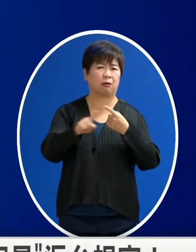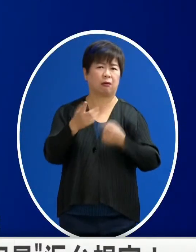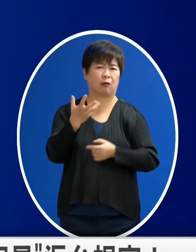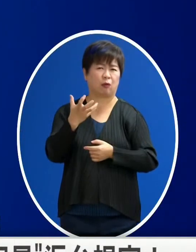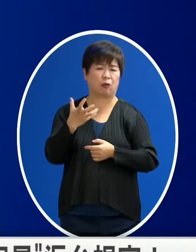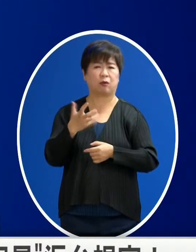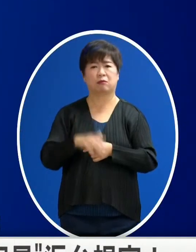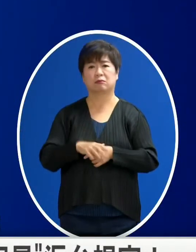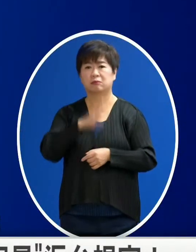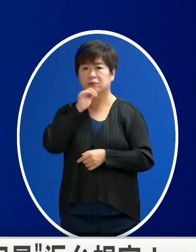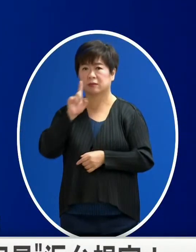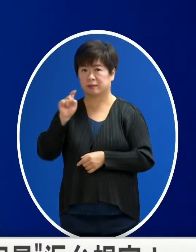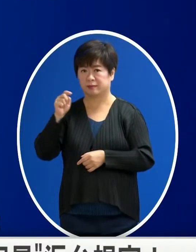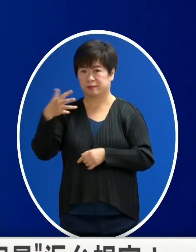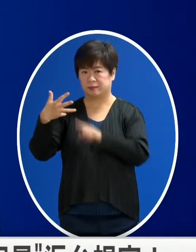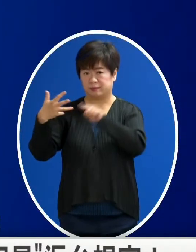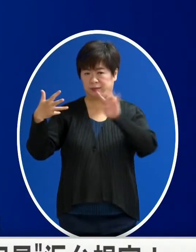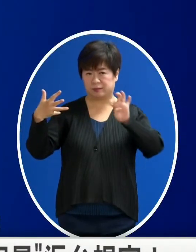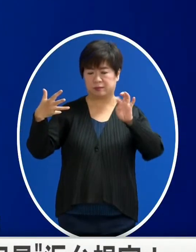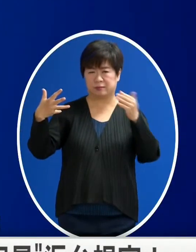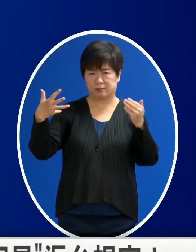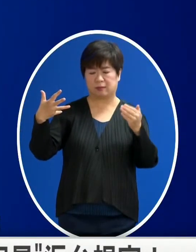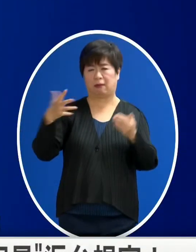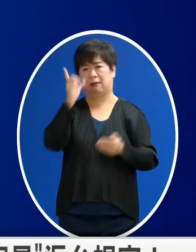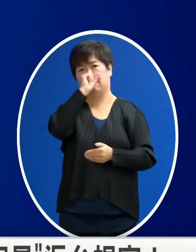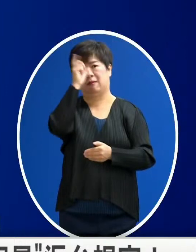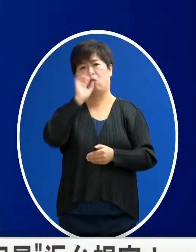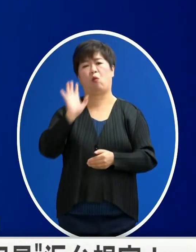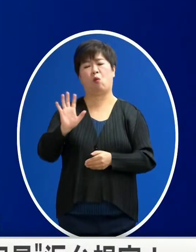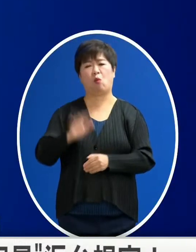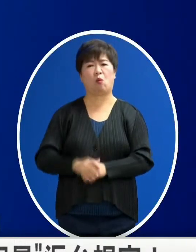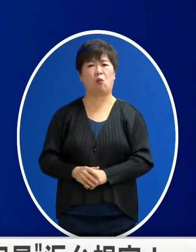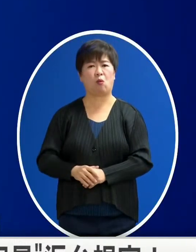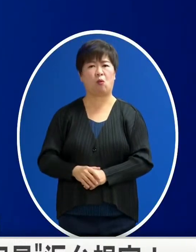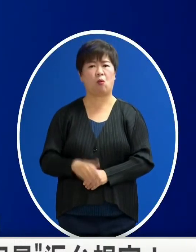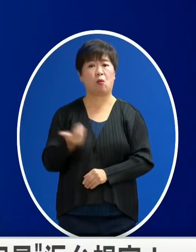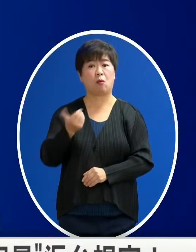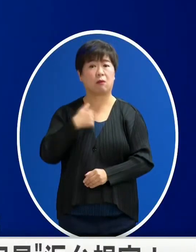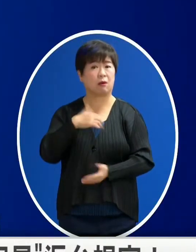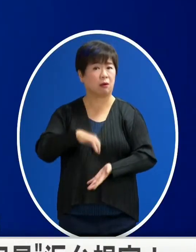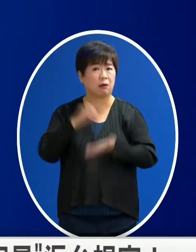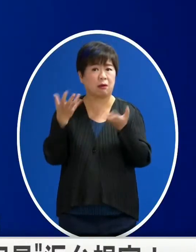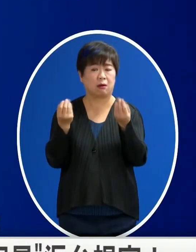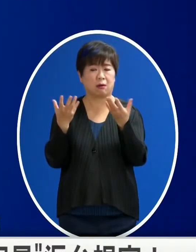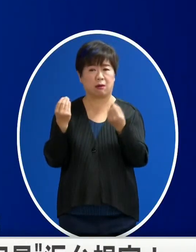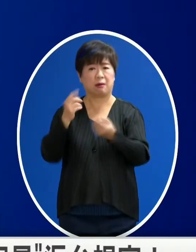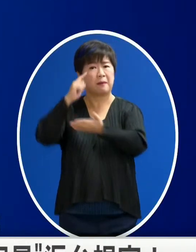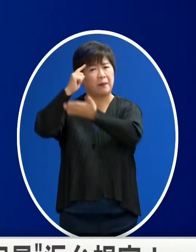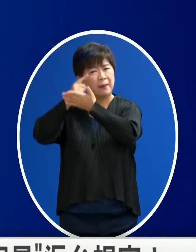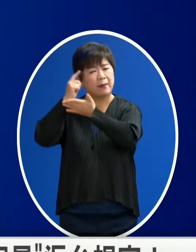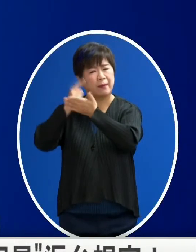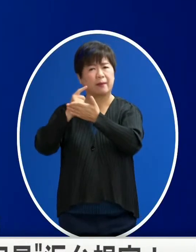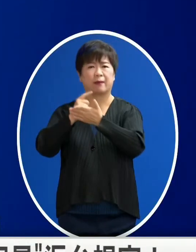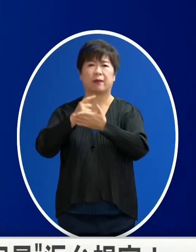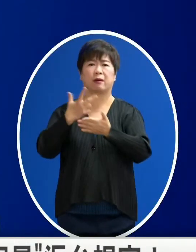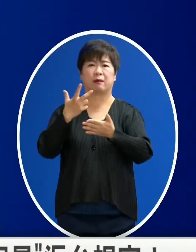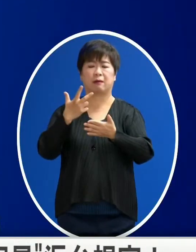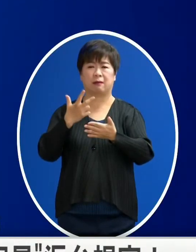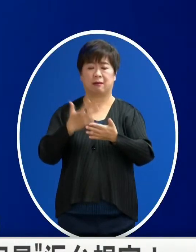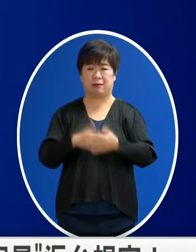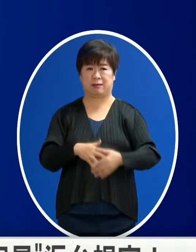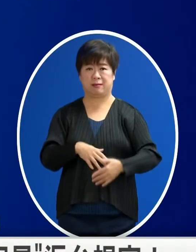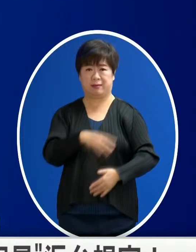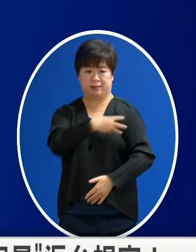这个18岁到49岁的部分是比较容易发生。那这个刚刚我没有秀，大概我们这个在我们每个礼拜三